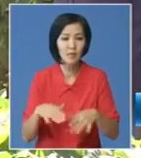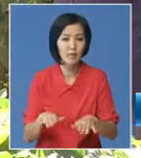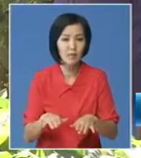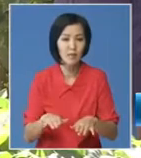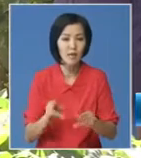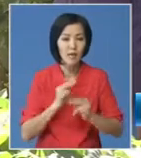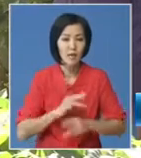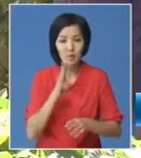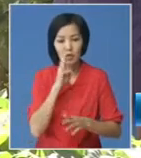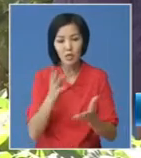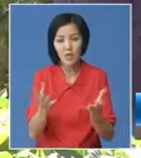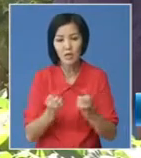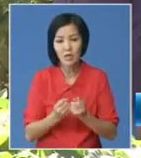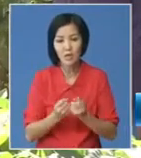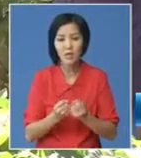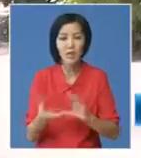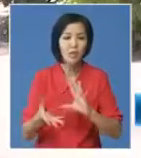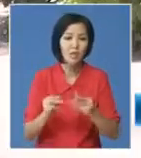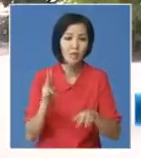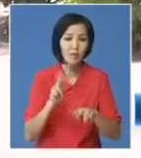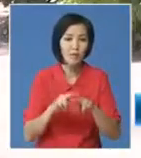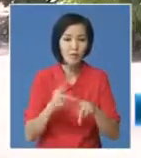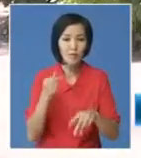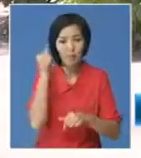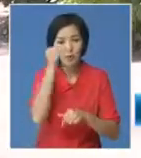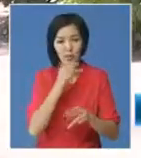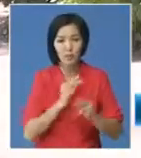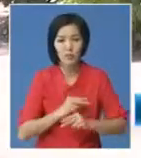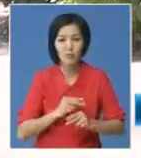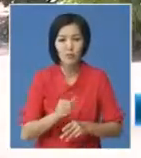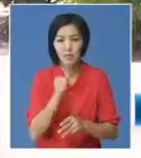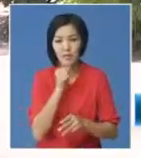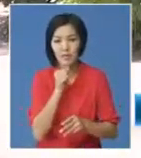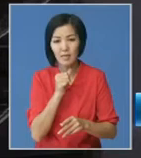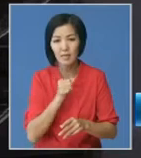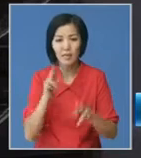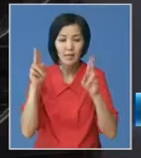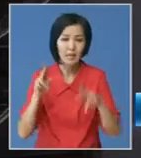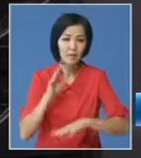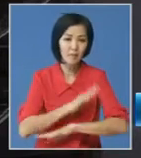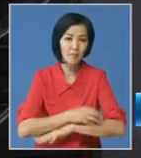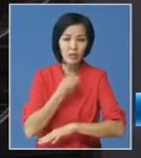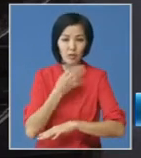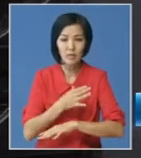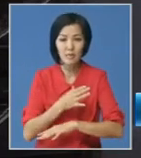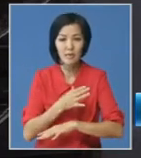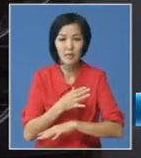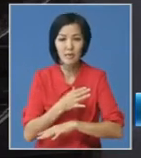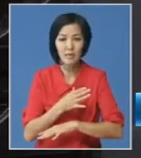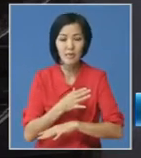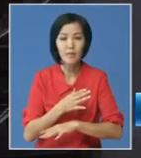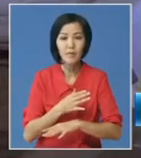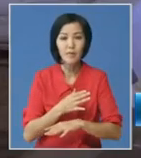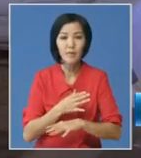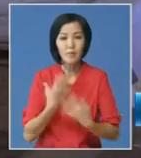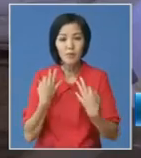қарай жалақы қалады. Жалпы колонияда жұмысқа 1 жылдан астам уақыт сыналған тәртібі жақсы жазасын өтеушілер ғана тартылады. Олар